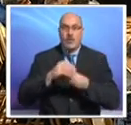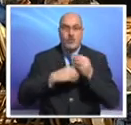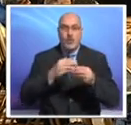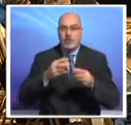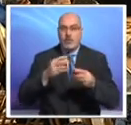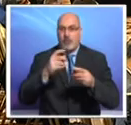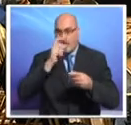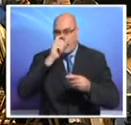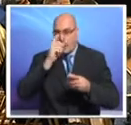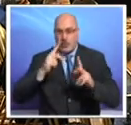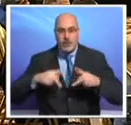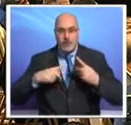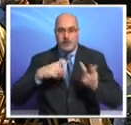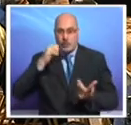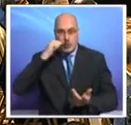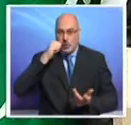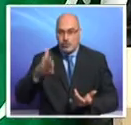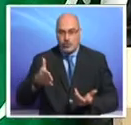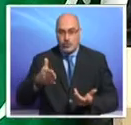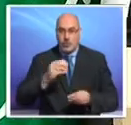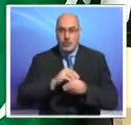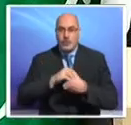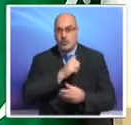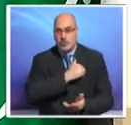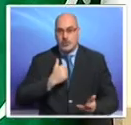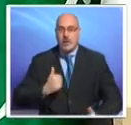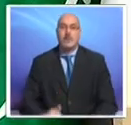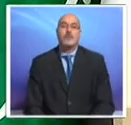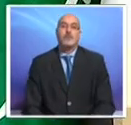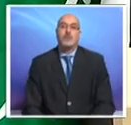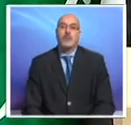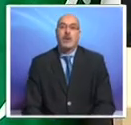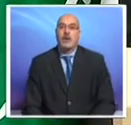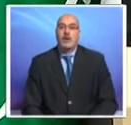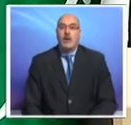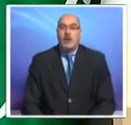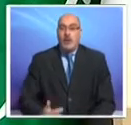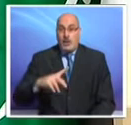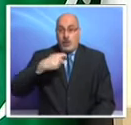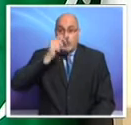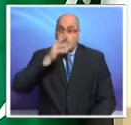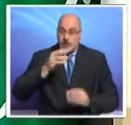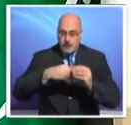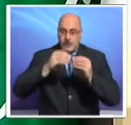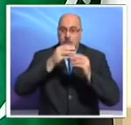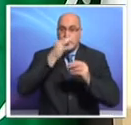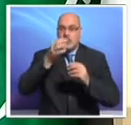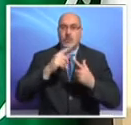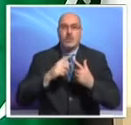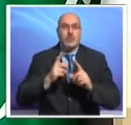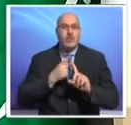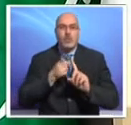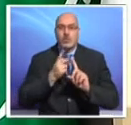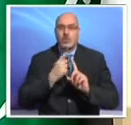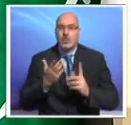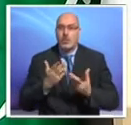الركين للحياة السياسية والاقتصادية والاجتماعية. وقناعة منها بضرورة الاضطراد في